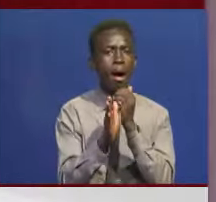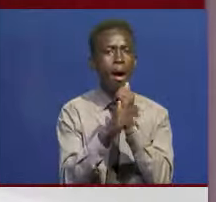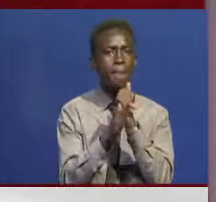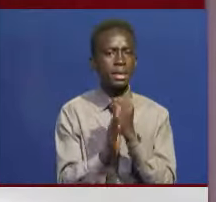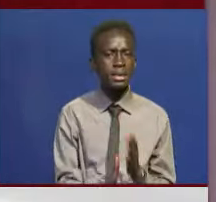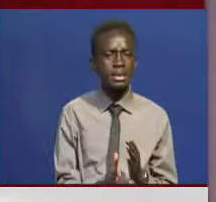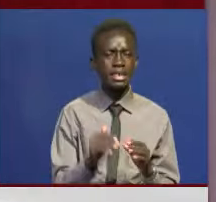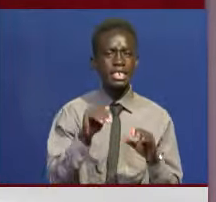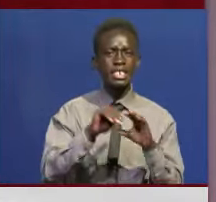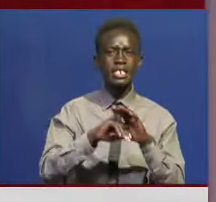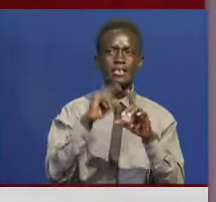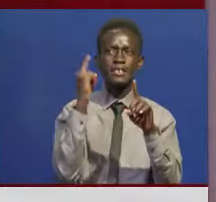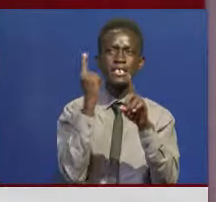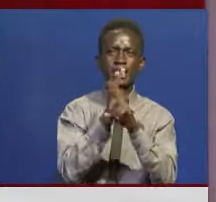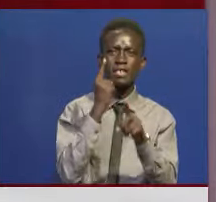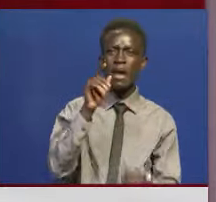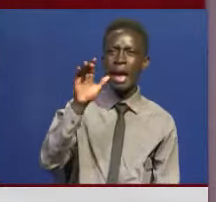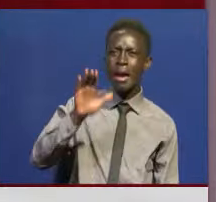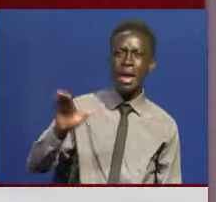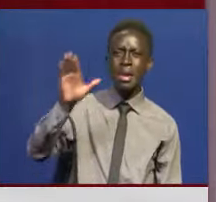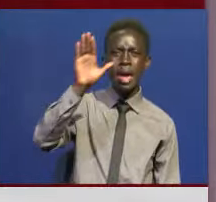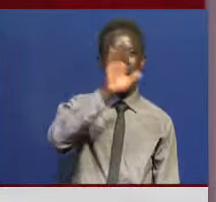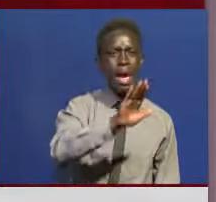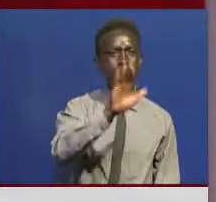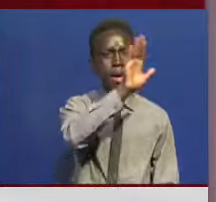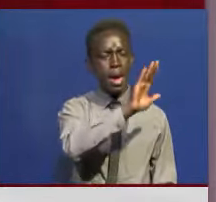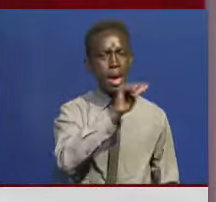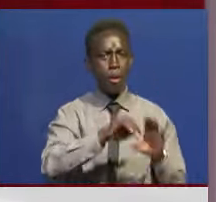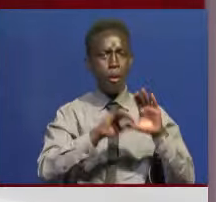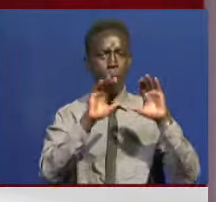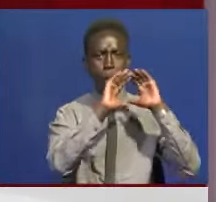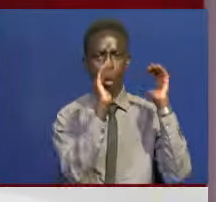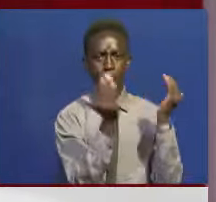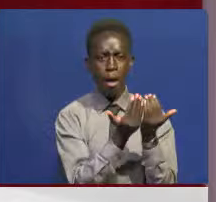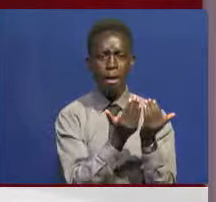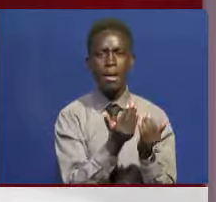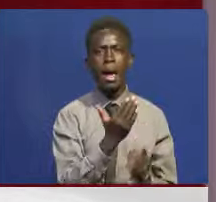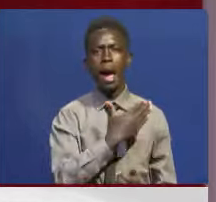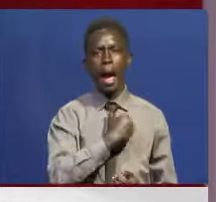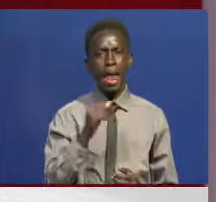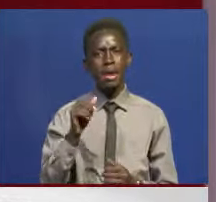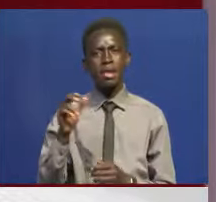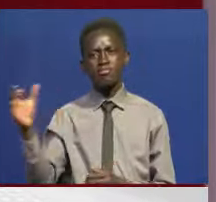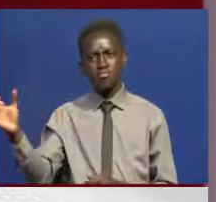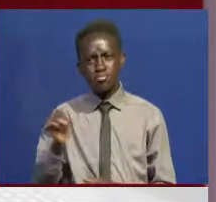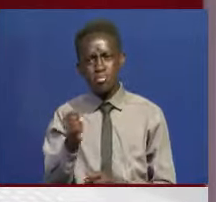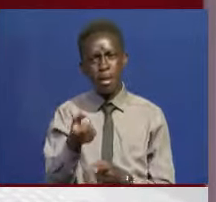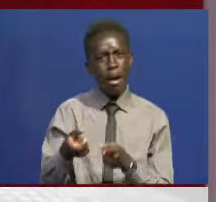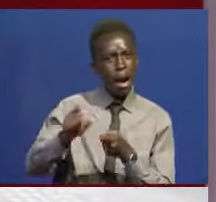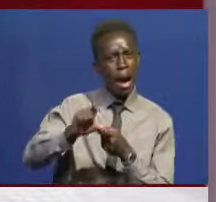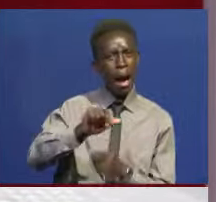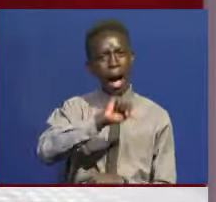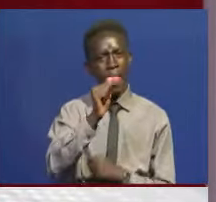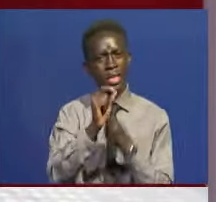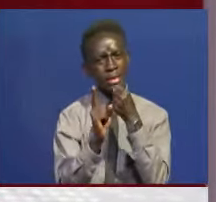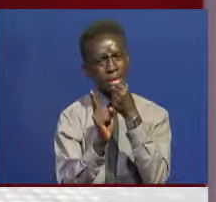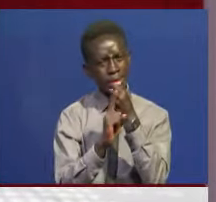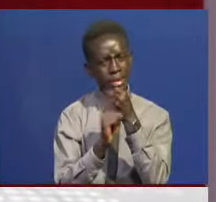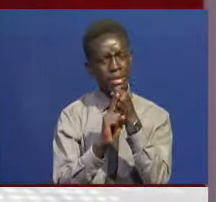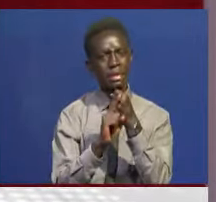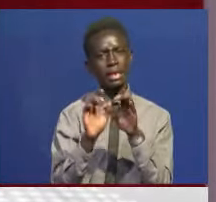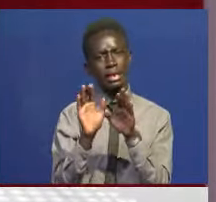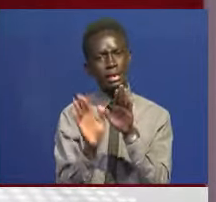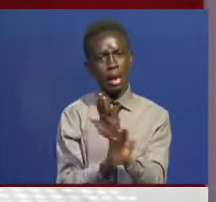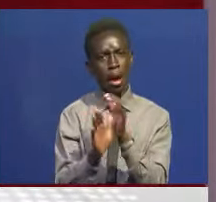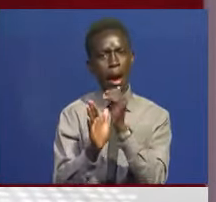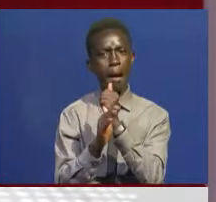of the world, and another 6 deputy ambassadors, in recognition of the contribution